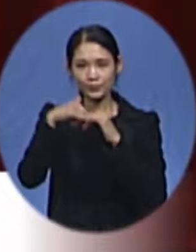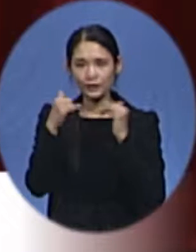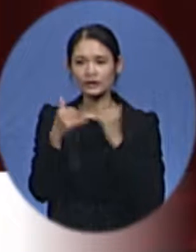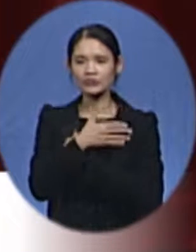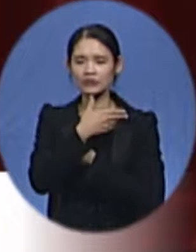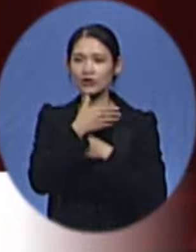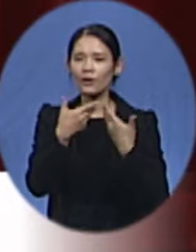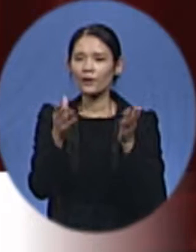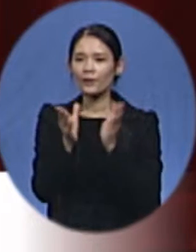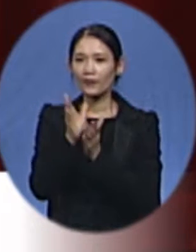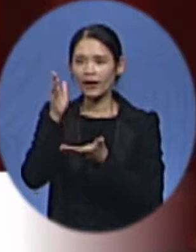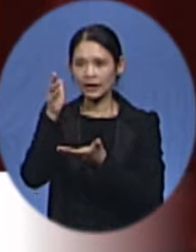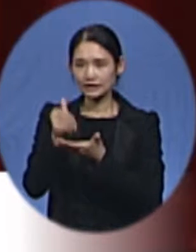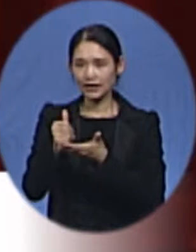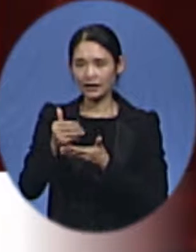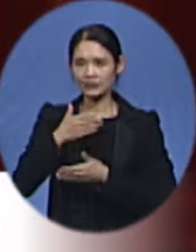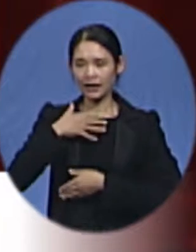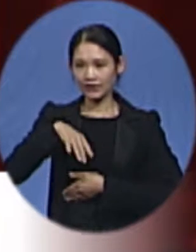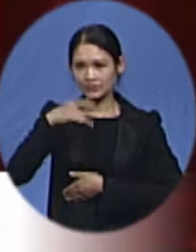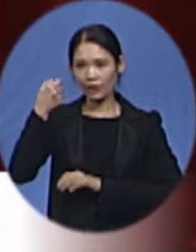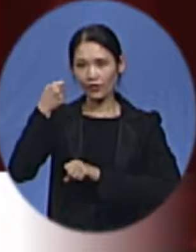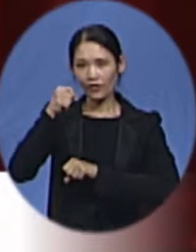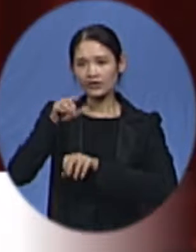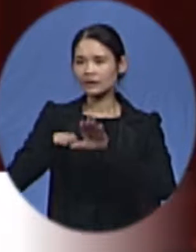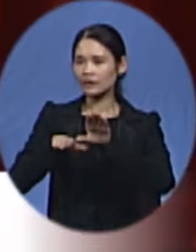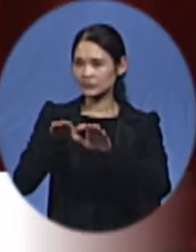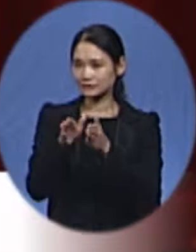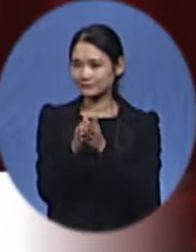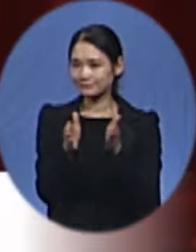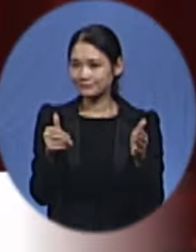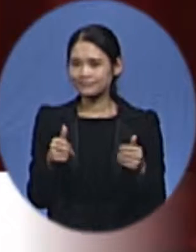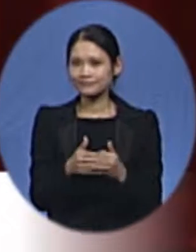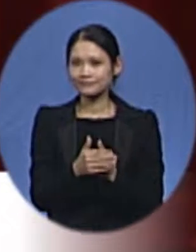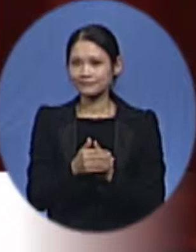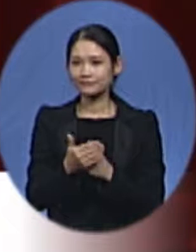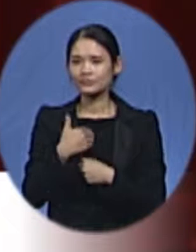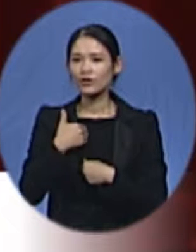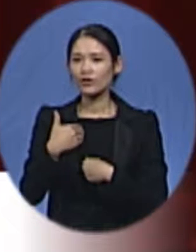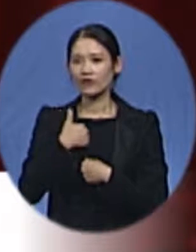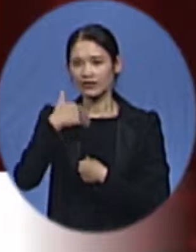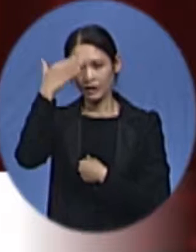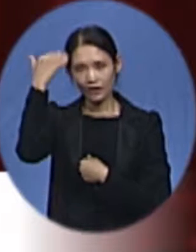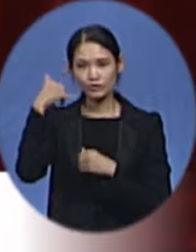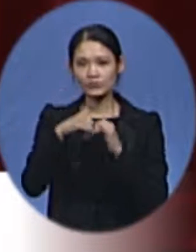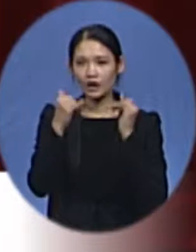회장으로서 첫걸음을 딛게 되었습니다. 이런 저에게는